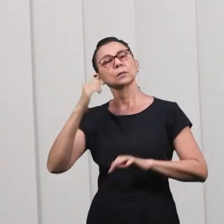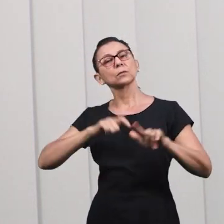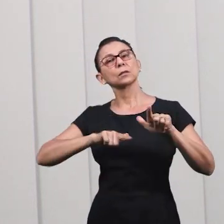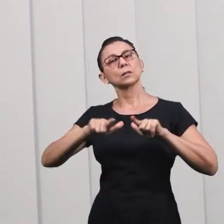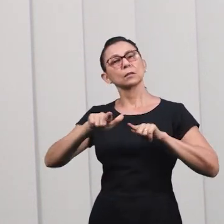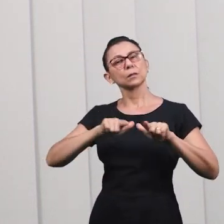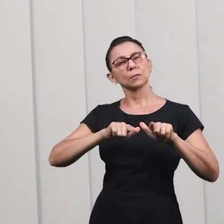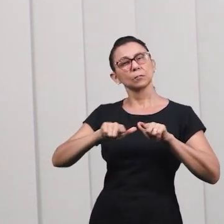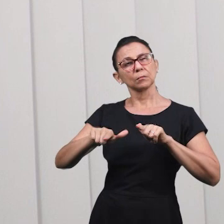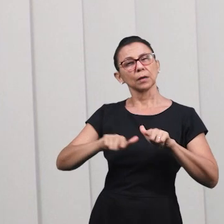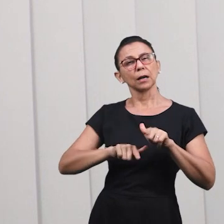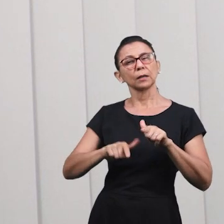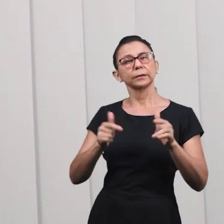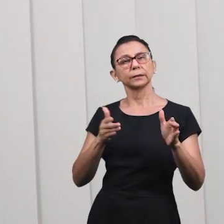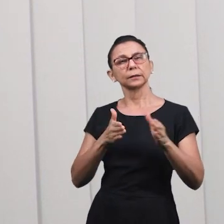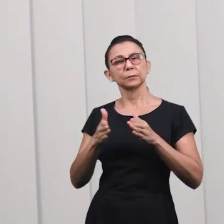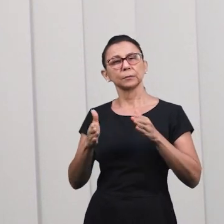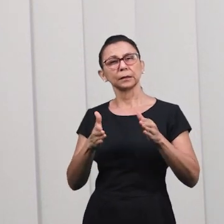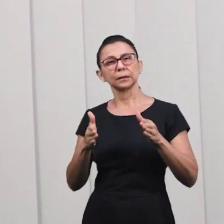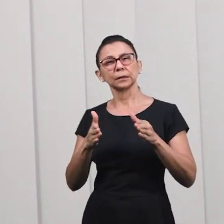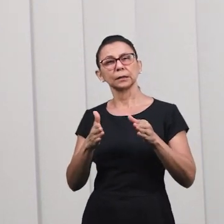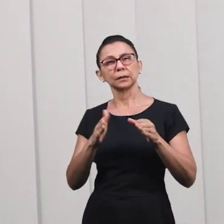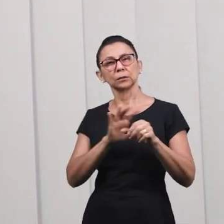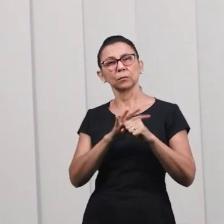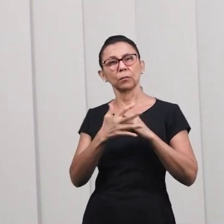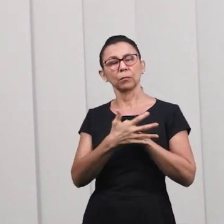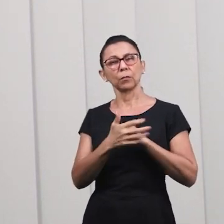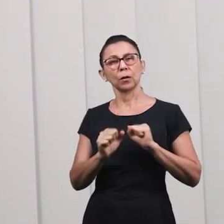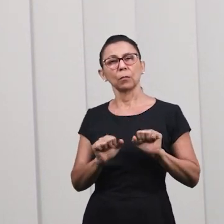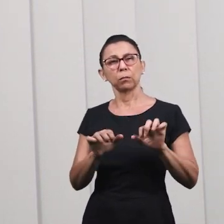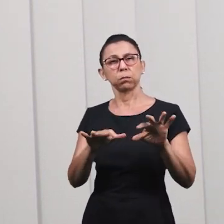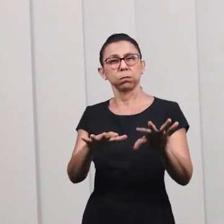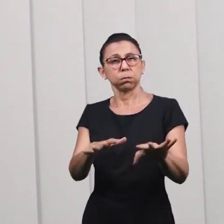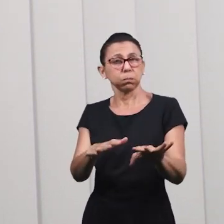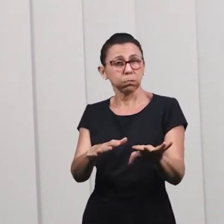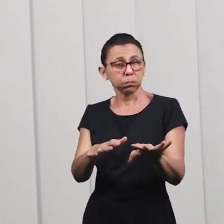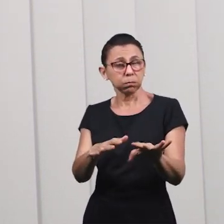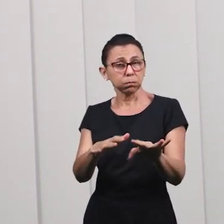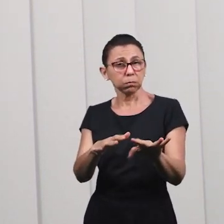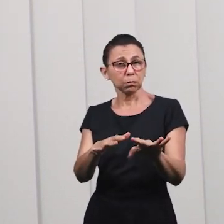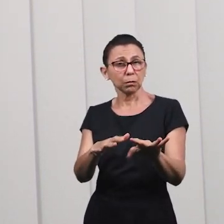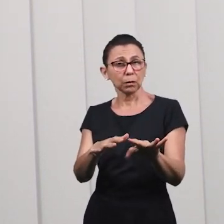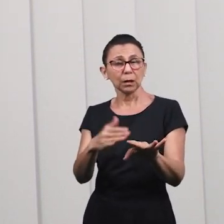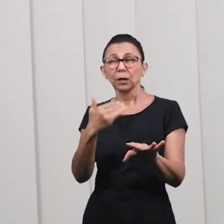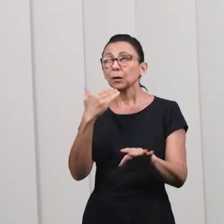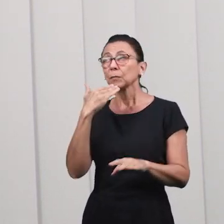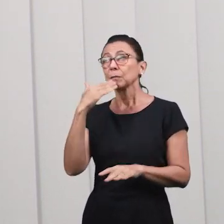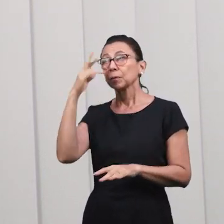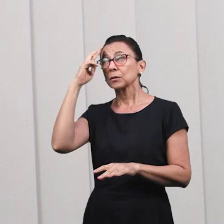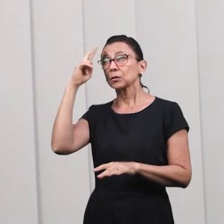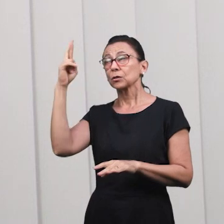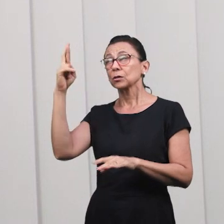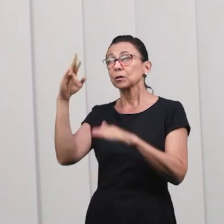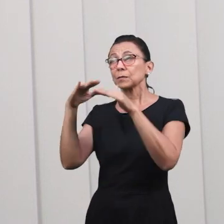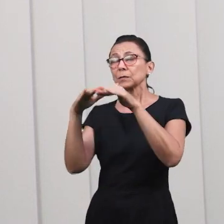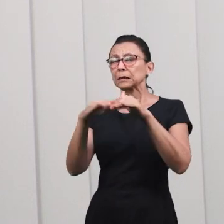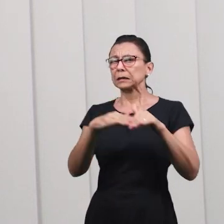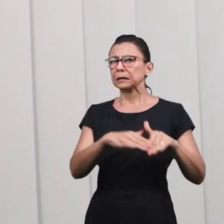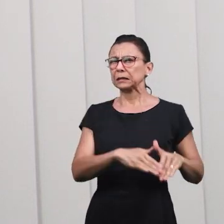travaillent en ce moment, dans situation de danger, te demandons que tu